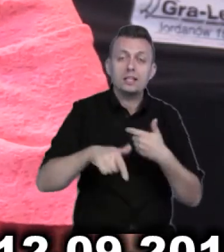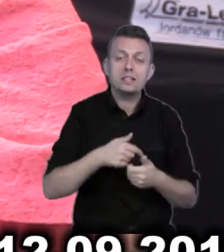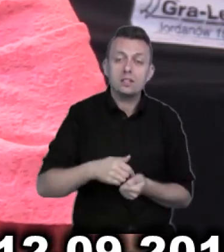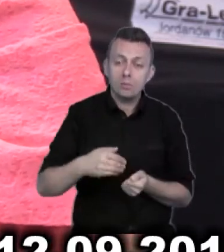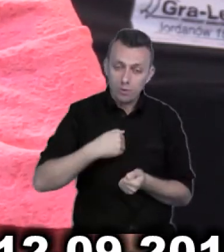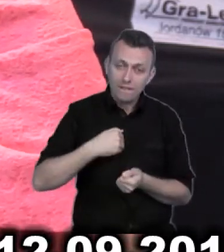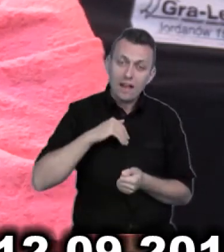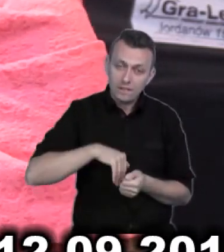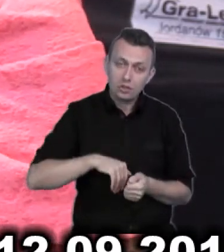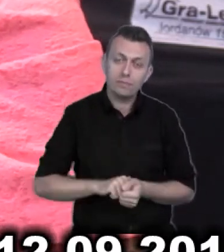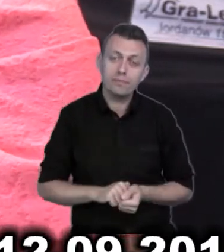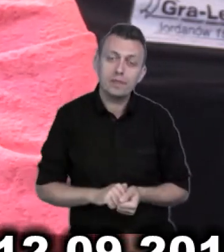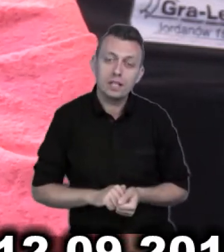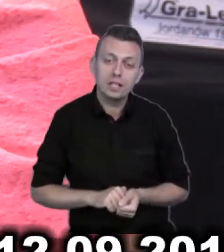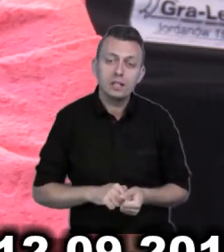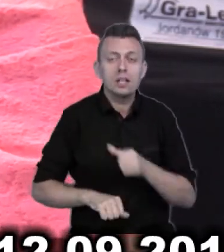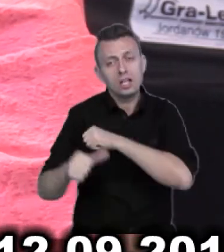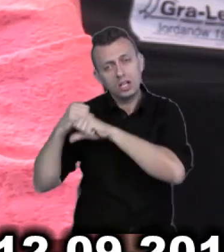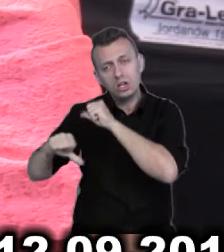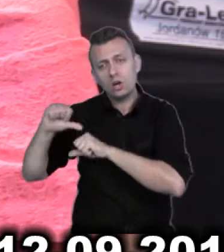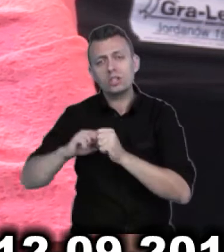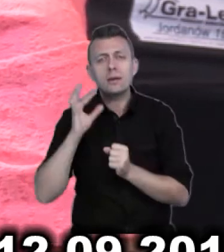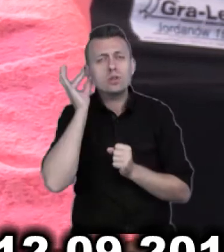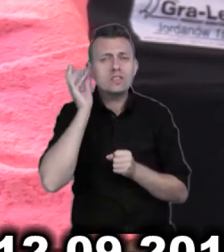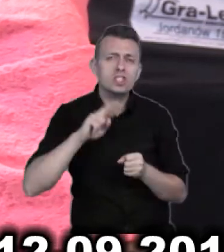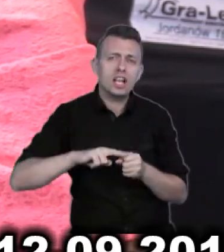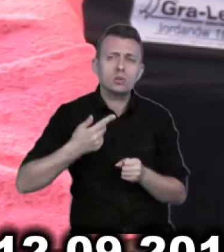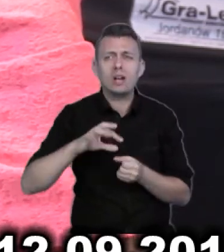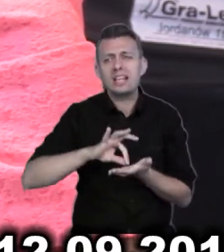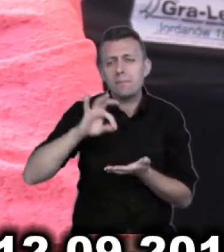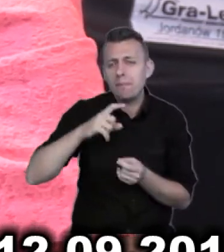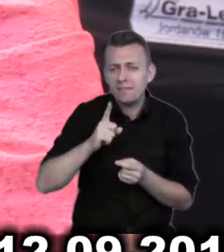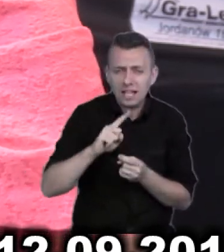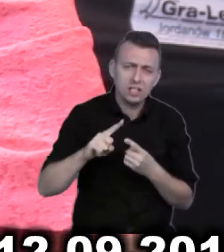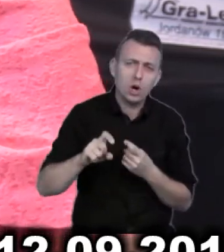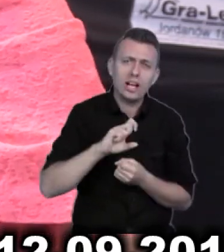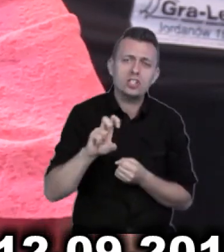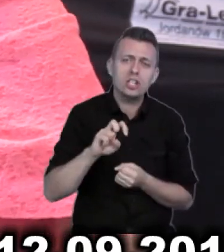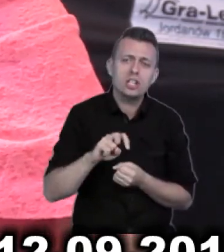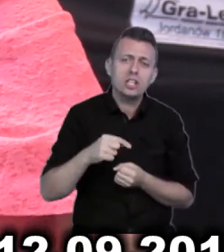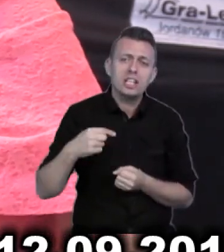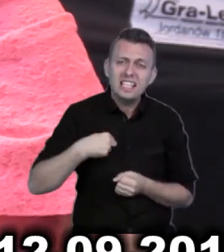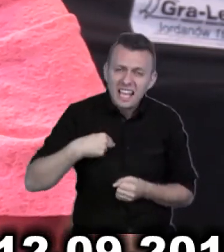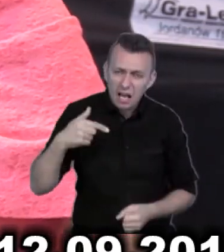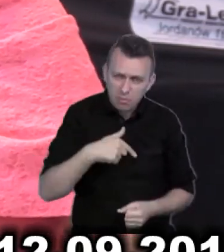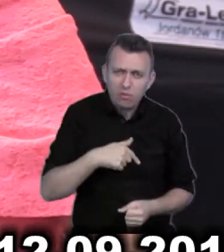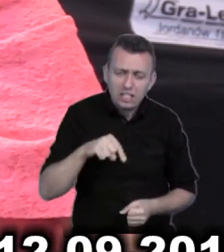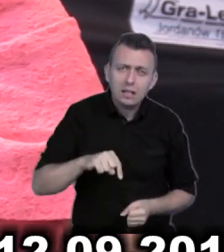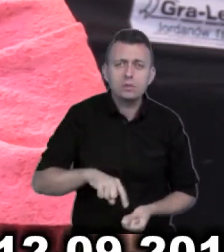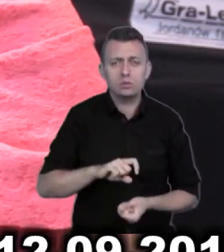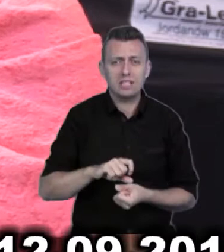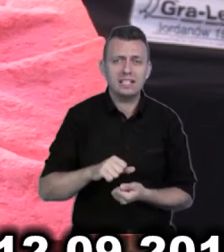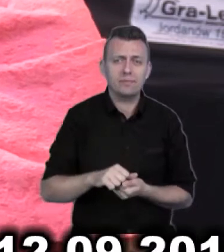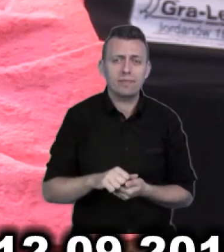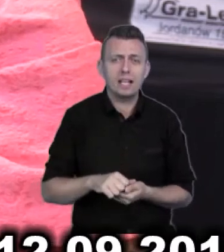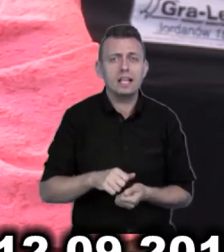temu stała tu przed Państwem dziewczyna, trochę niepewna tego, czy to właśnie ona powinna tu stać, czy ona kogoś nie zawiedzie,